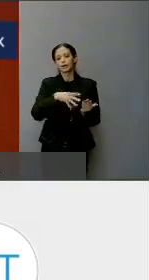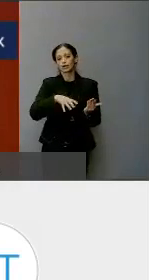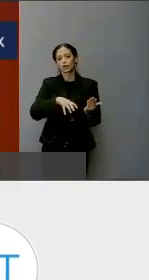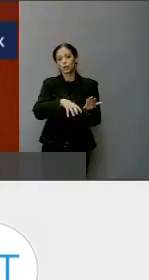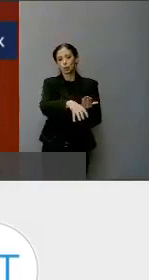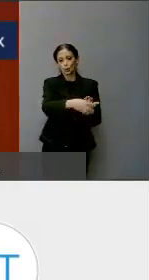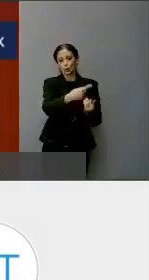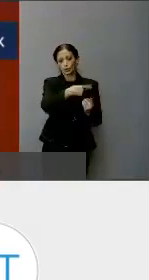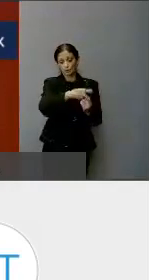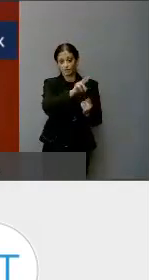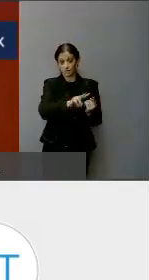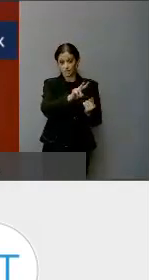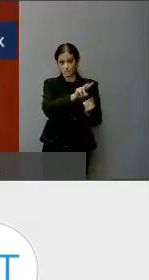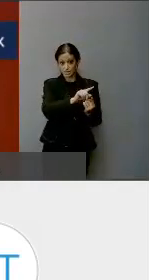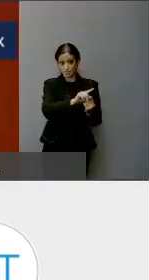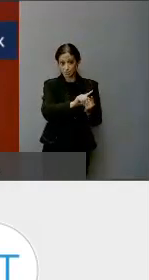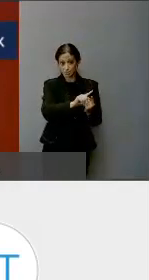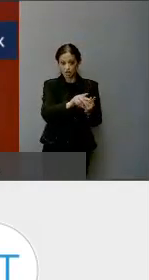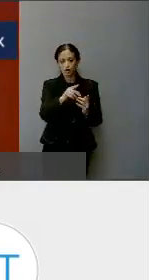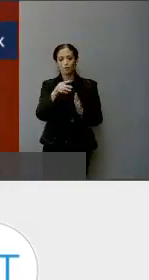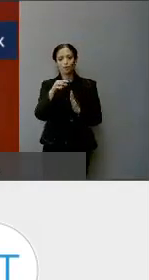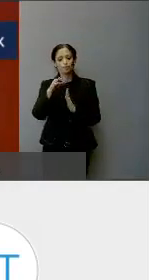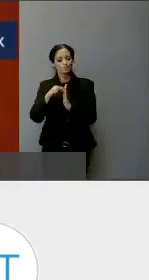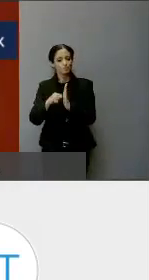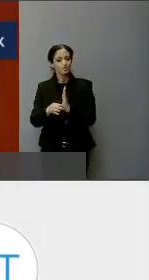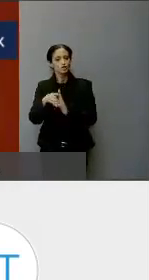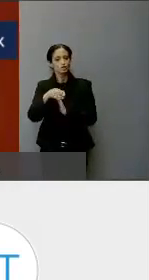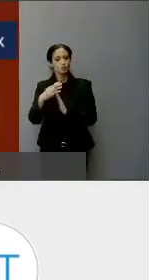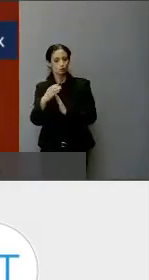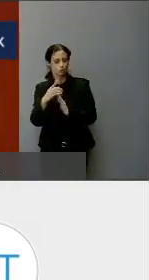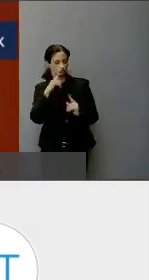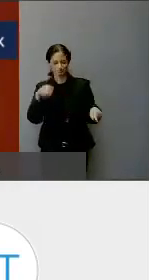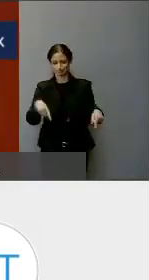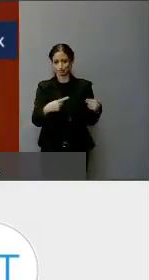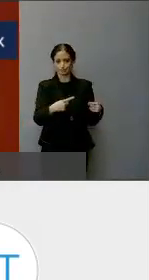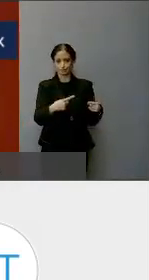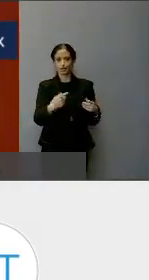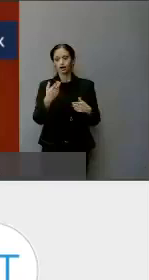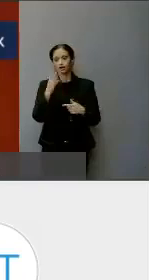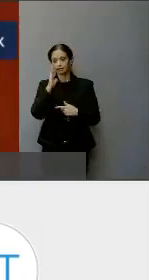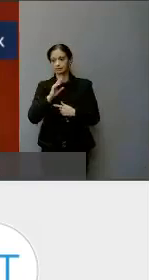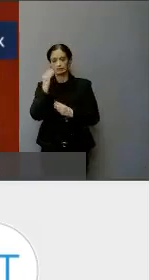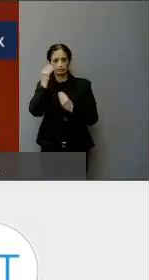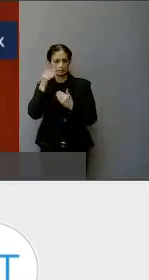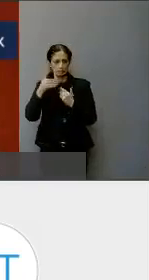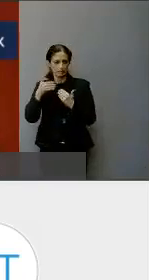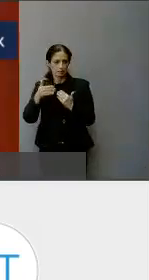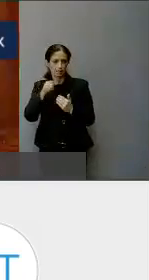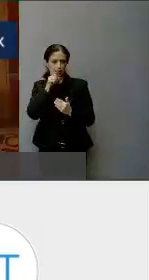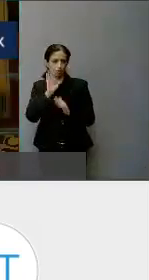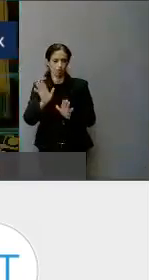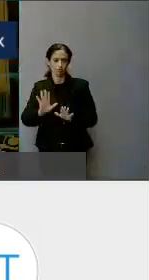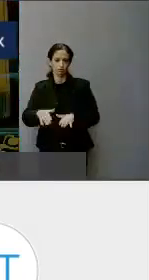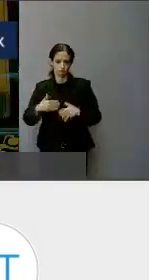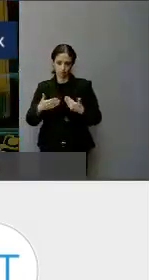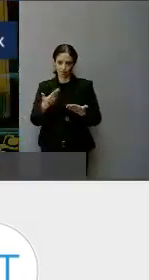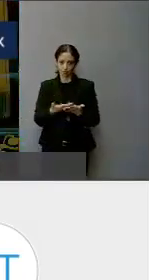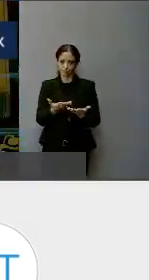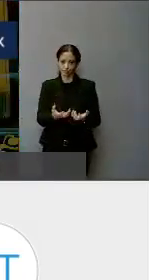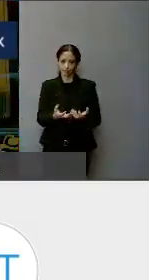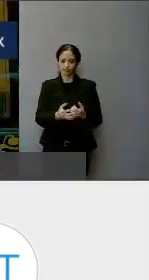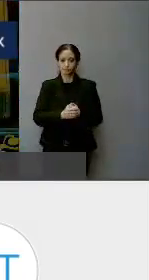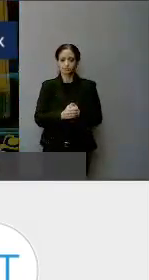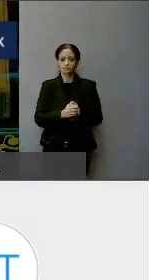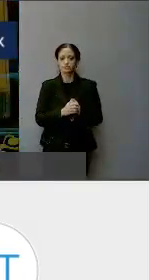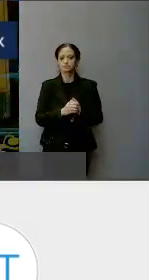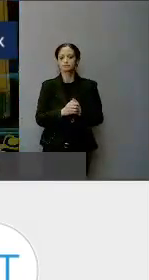coerenza con i principi fondativi del puc e senza ulteriore cemento per favore